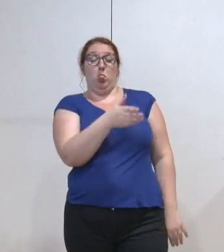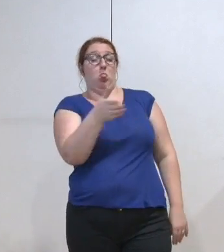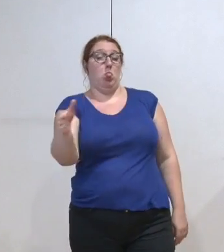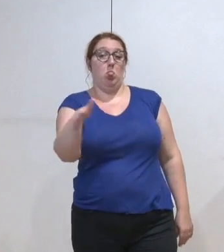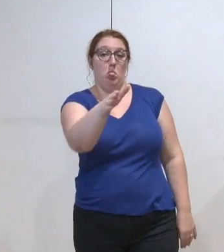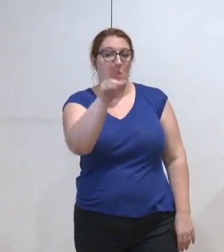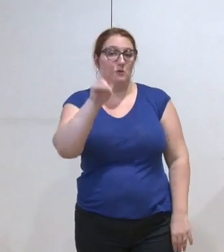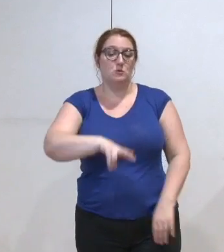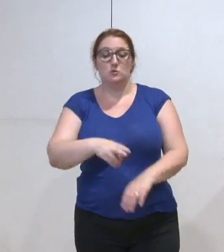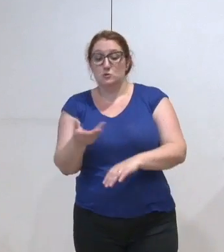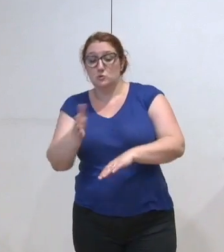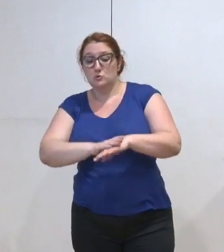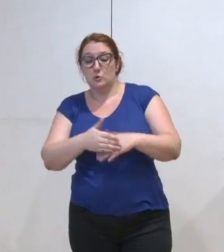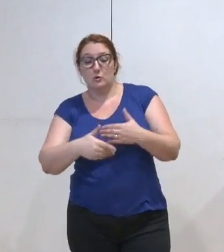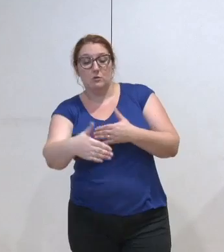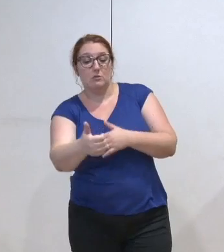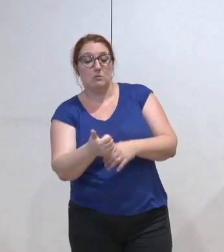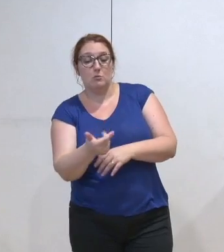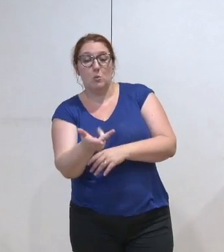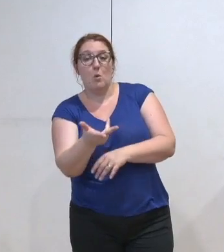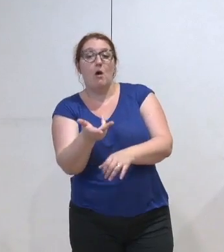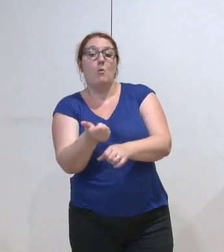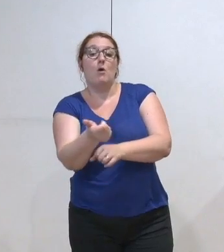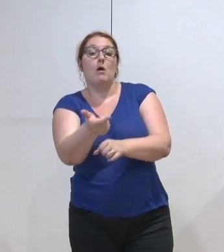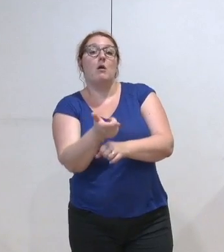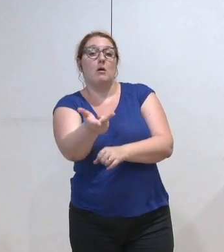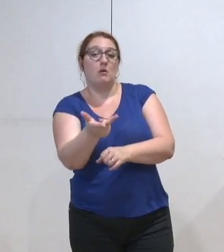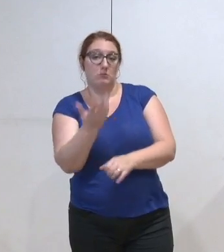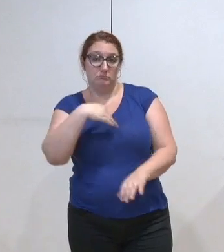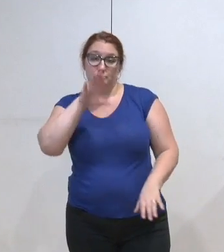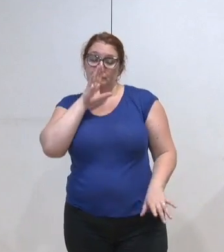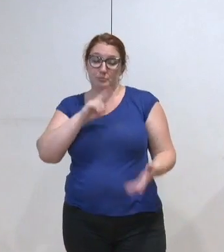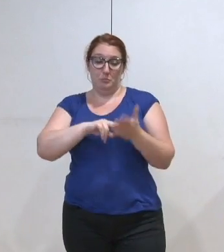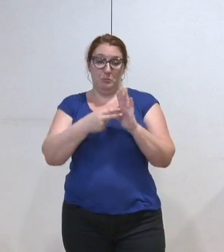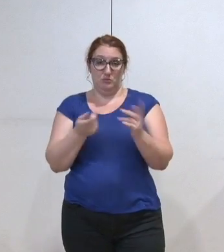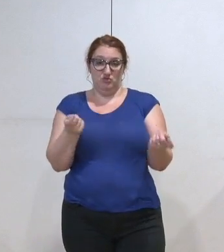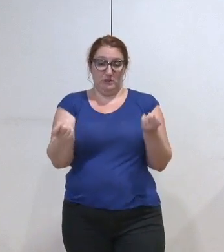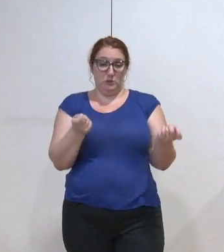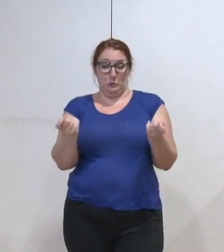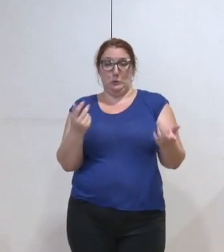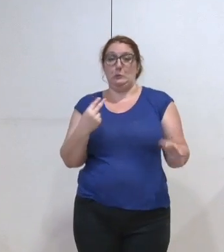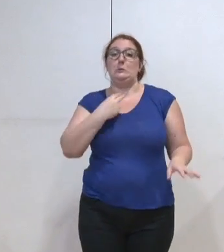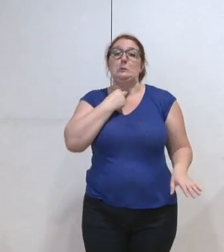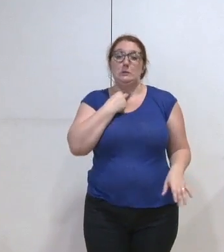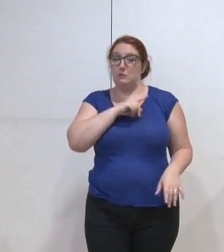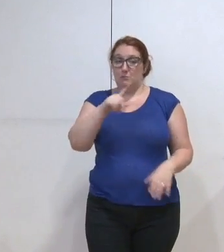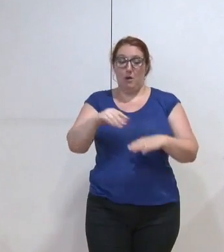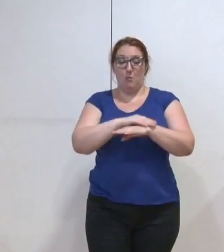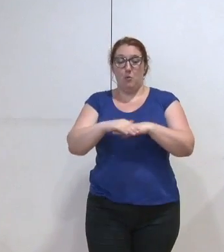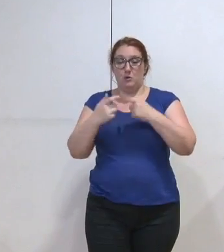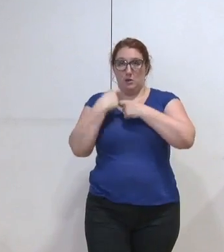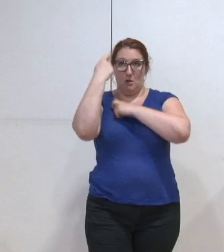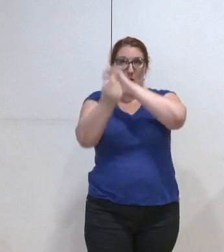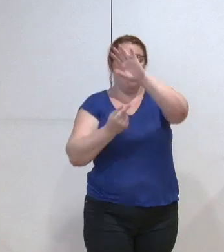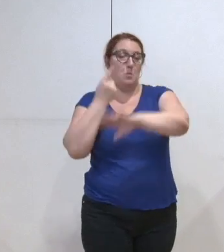viennent à des choix dictés par des contraintes de gestion et pas nécessairement par des objectif politique de long terme que ce document aurait pu